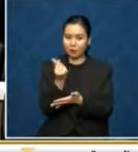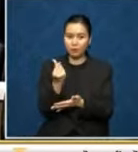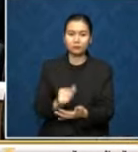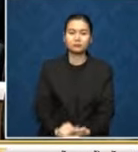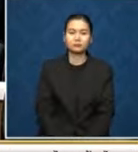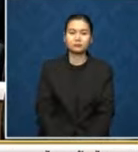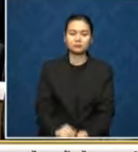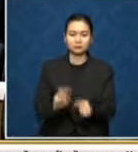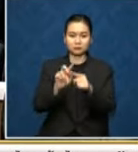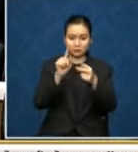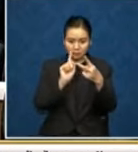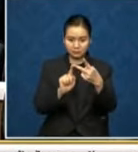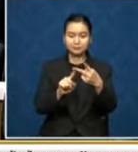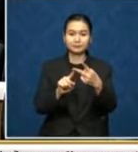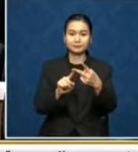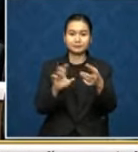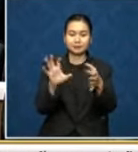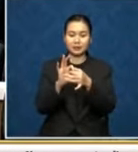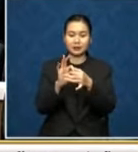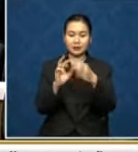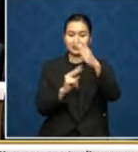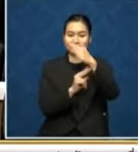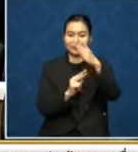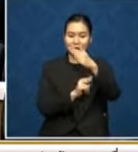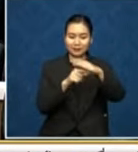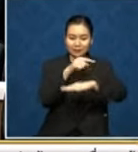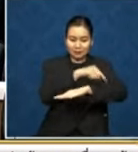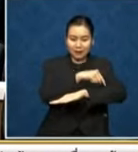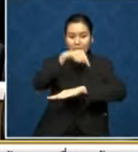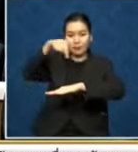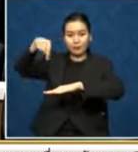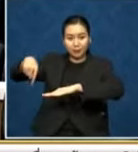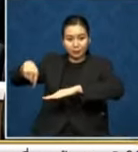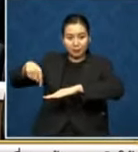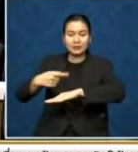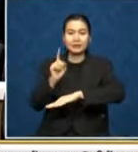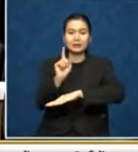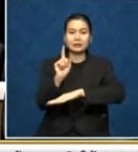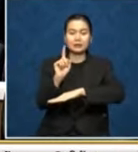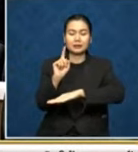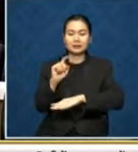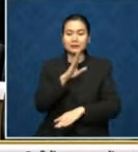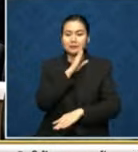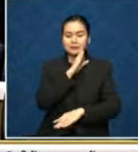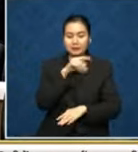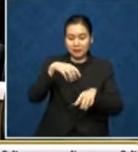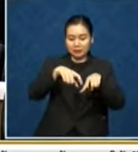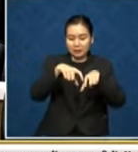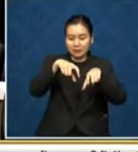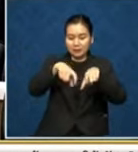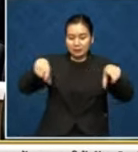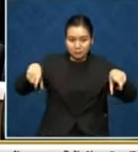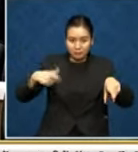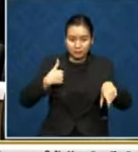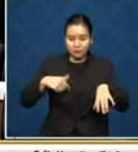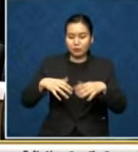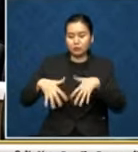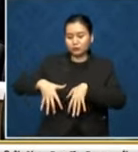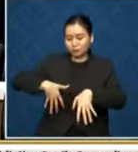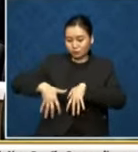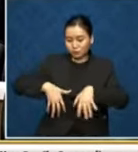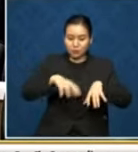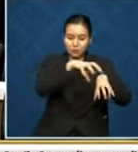เรื่องที่2นะครับเรื่องสะพานข้ามฝั่งนะครับโดยเฉพาะบริเวณสะพานมหาชัยที่ขณะนี้นะครับเศรษฐกิจและชุมชนบริเวณ